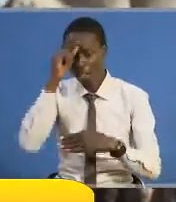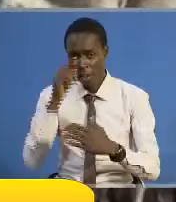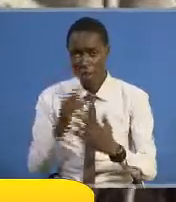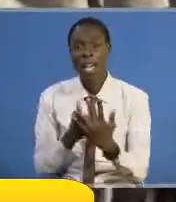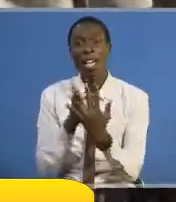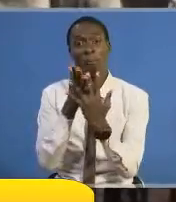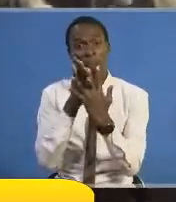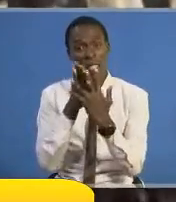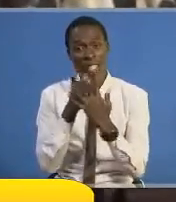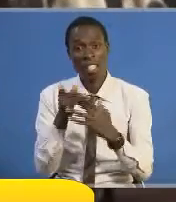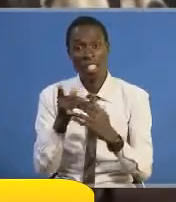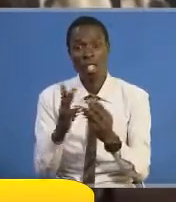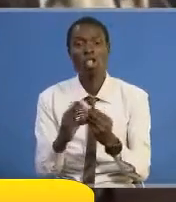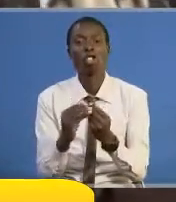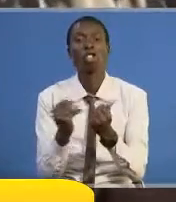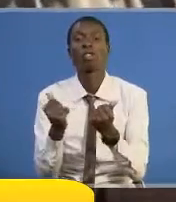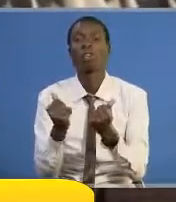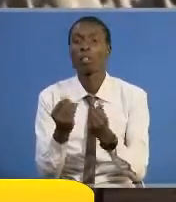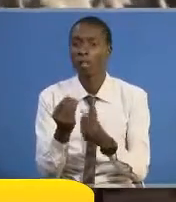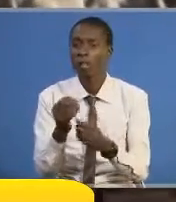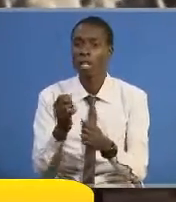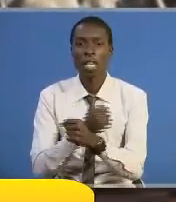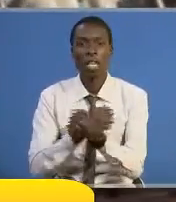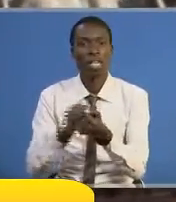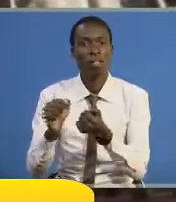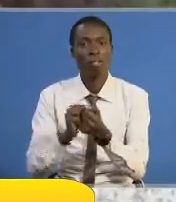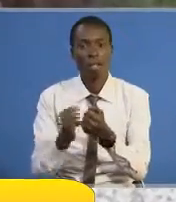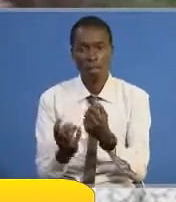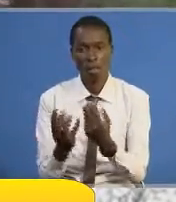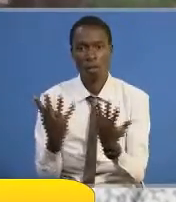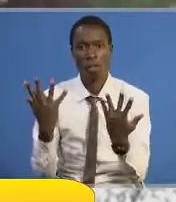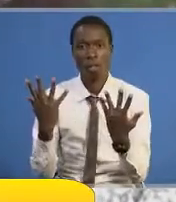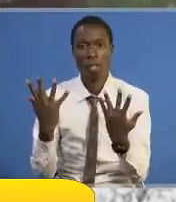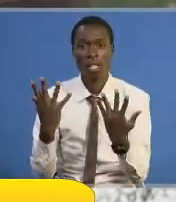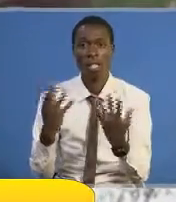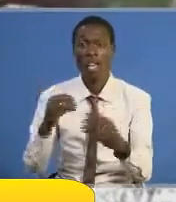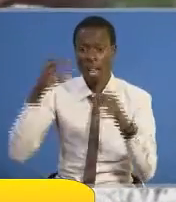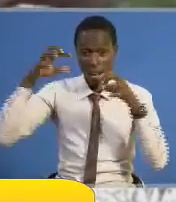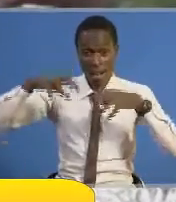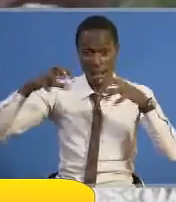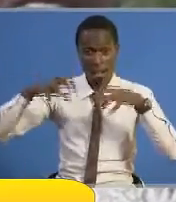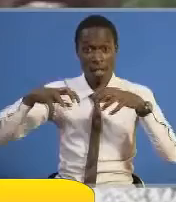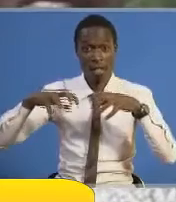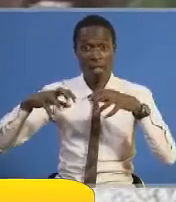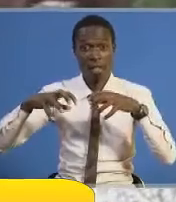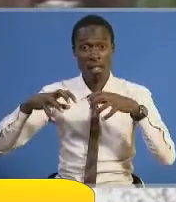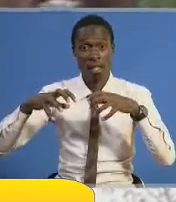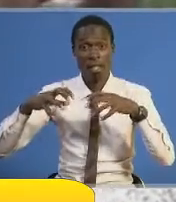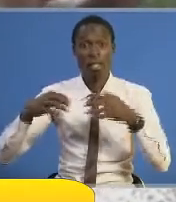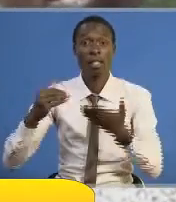kati swala hilo la ngamia kuharibu mimea yao. Yanyesha mvua na